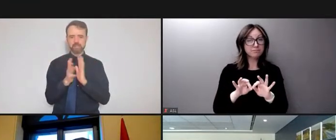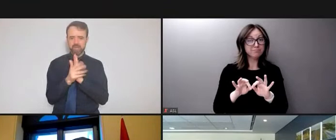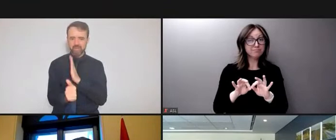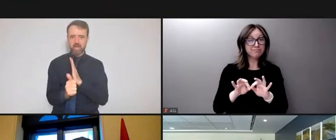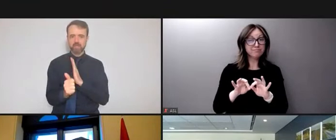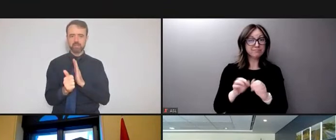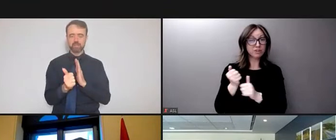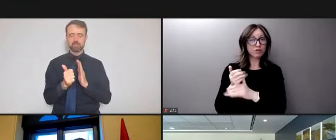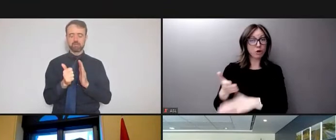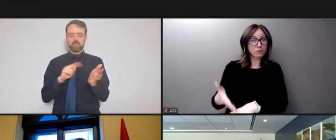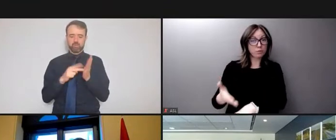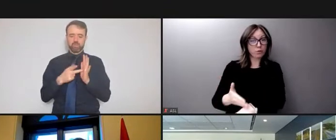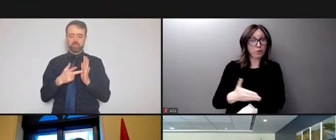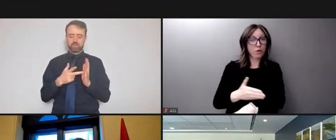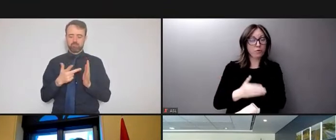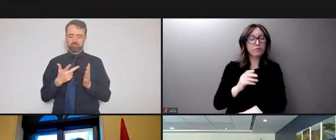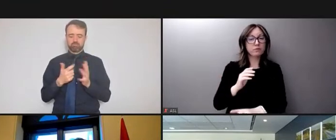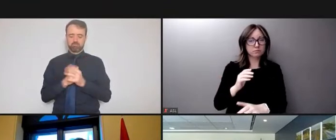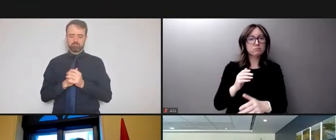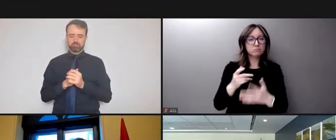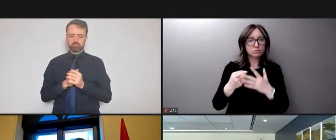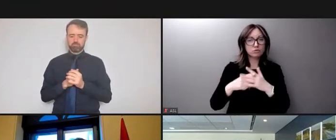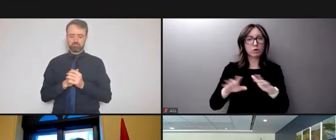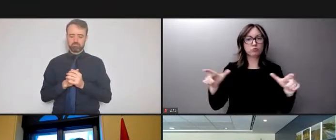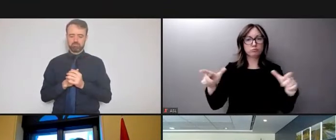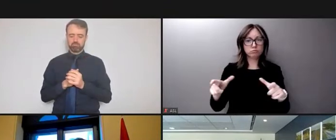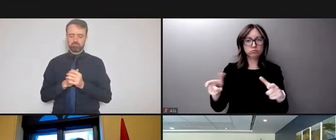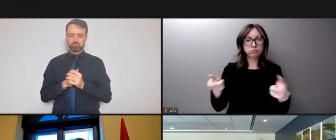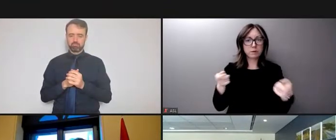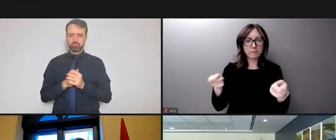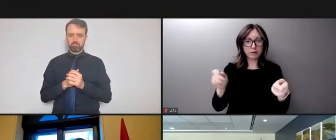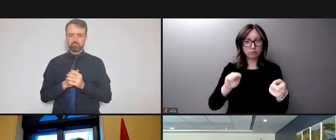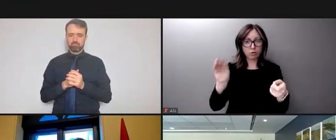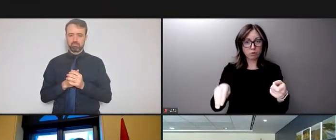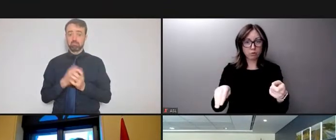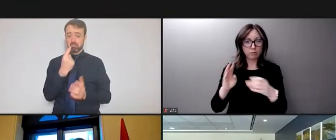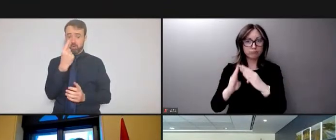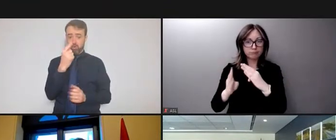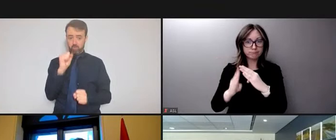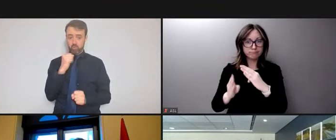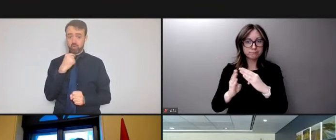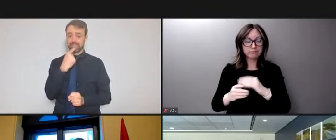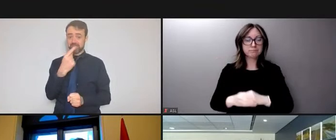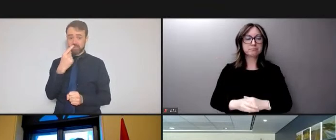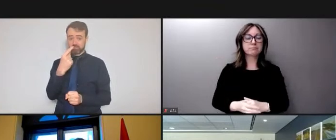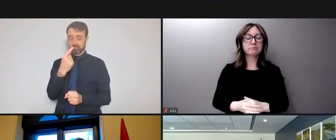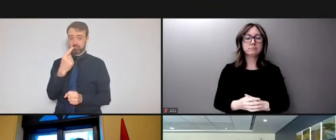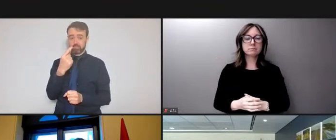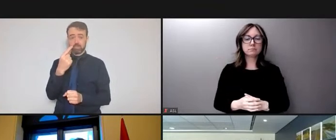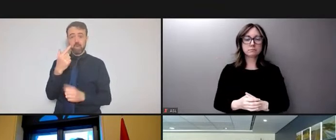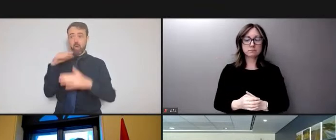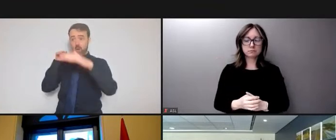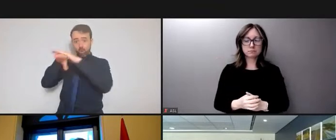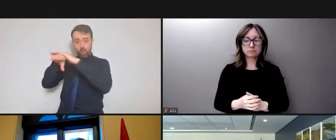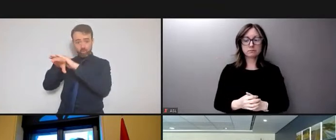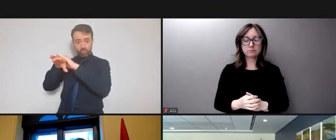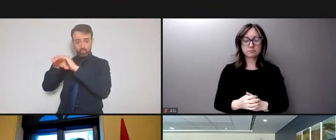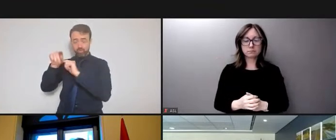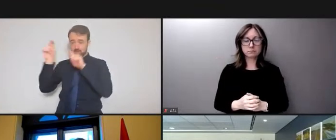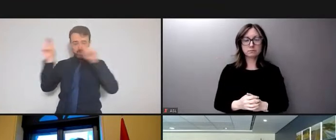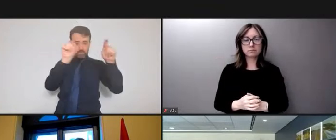assurer que l'argent, les comptes sont maintenant gêlés.